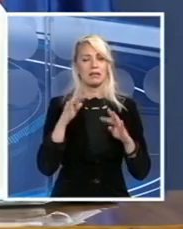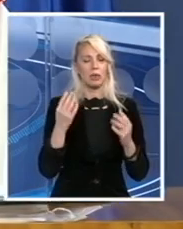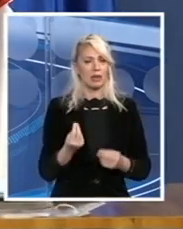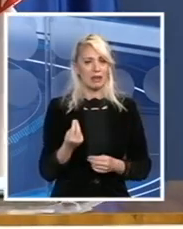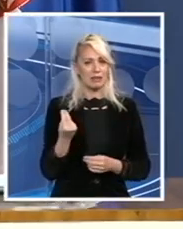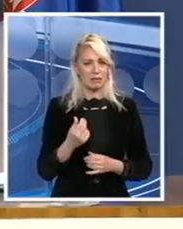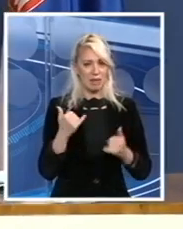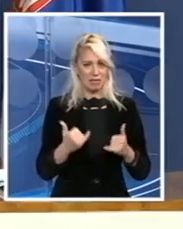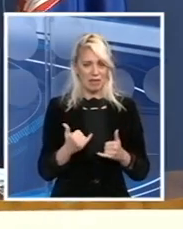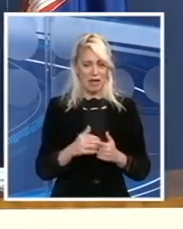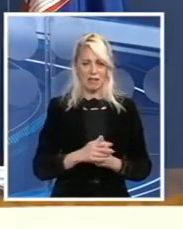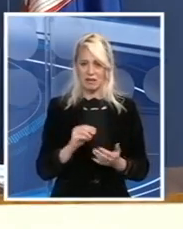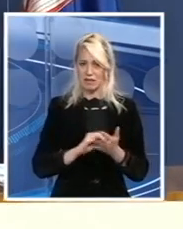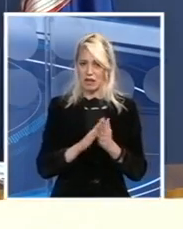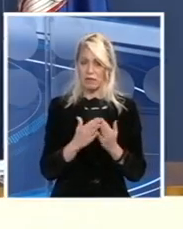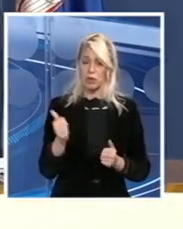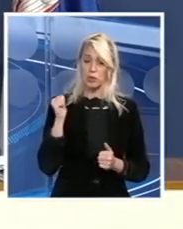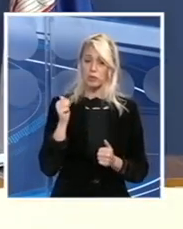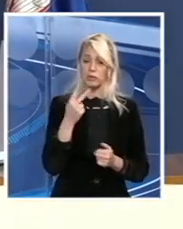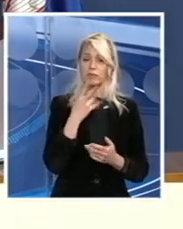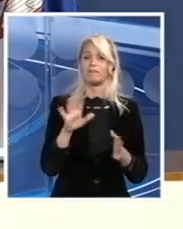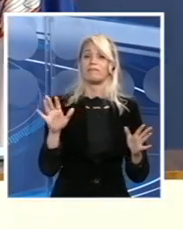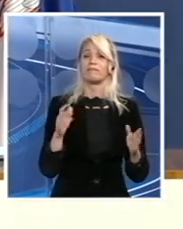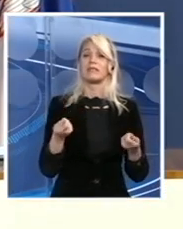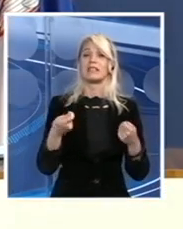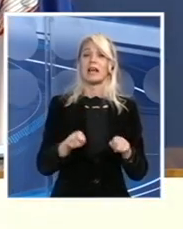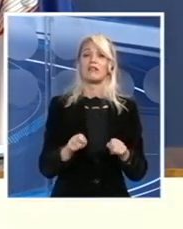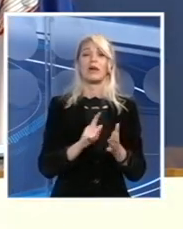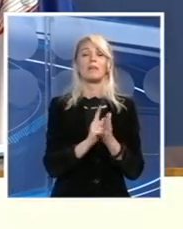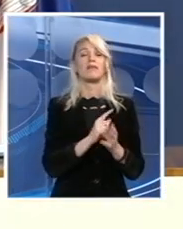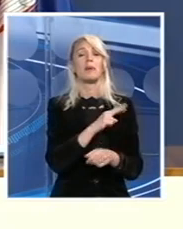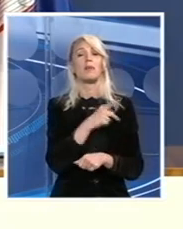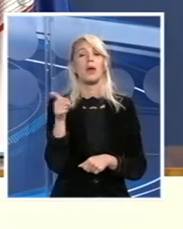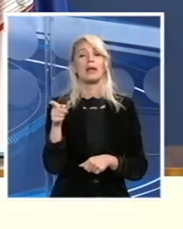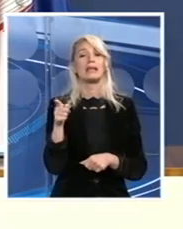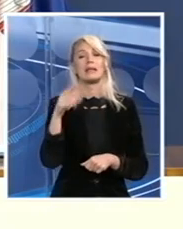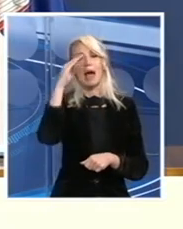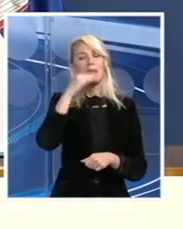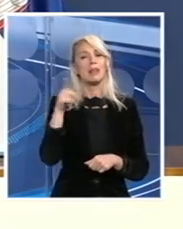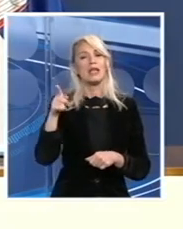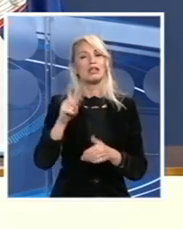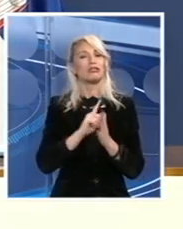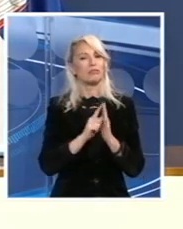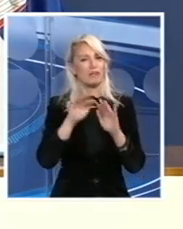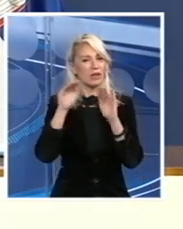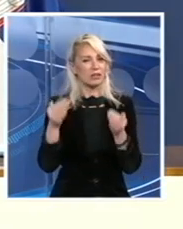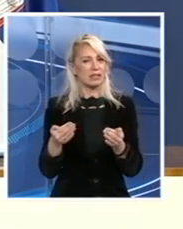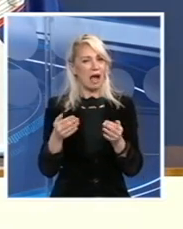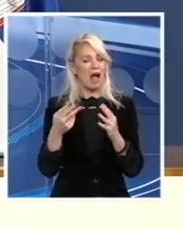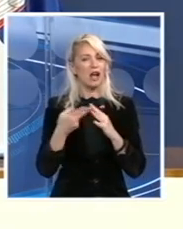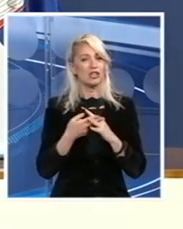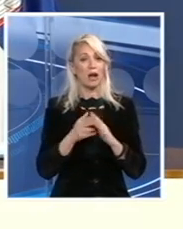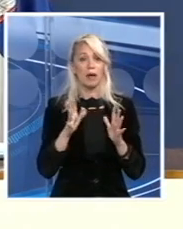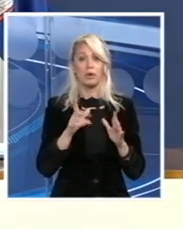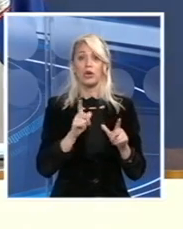danas. Juče smo videli da je zatvorena privremena bolnica u Haličajeru, Nišu. Da li možemo uskoro da očekujemo da se to desi sa